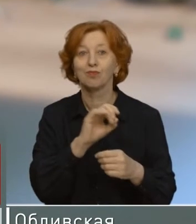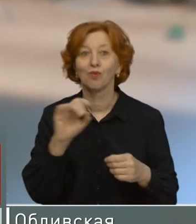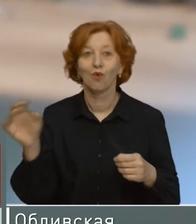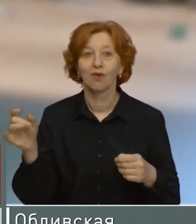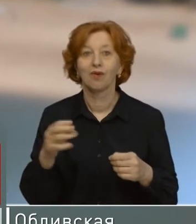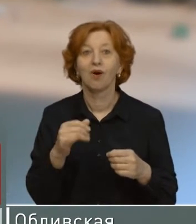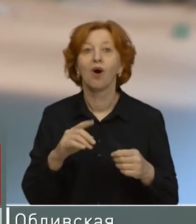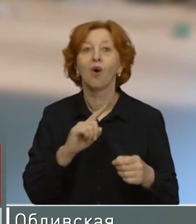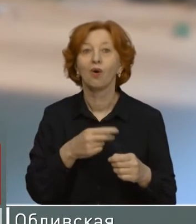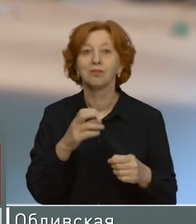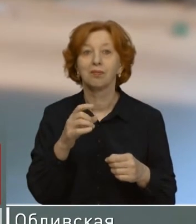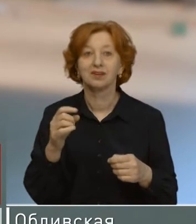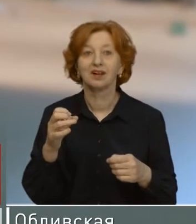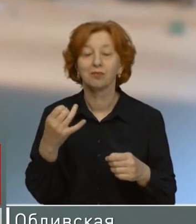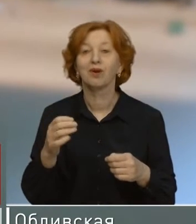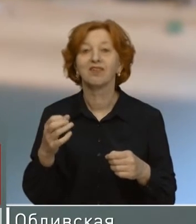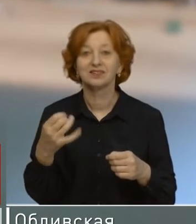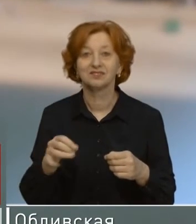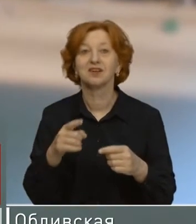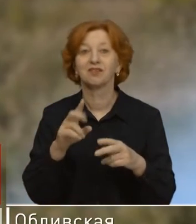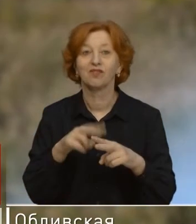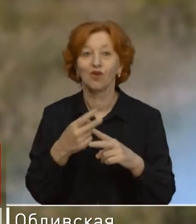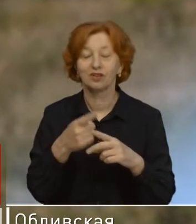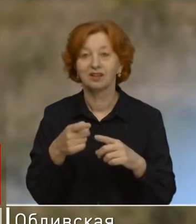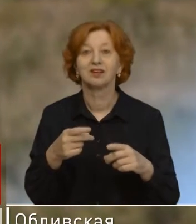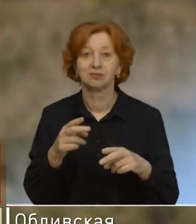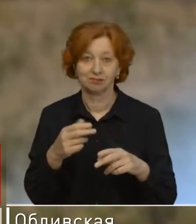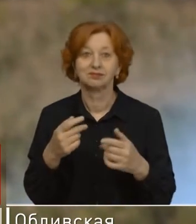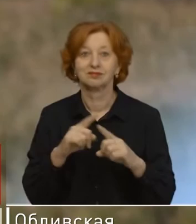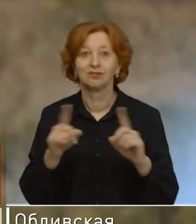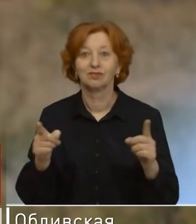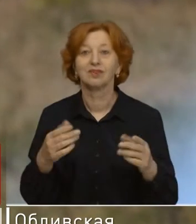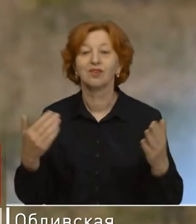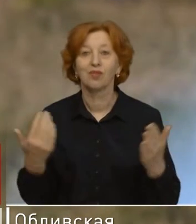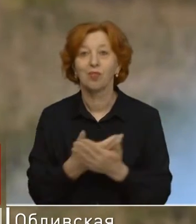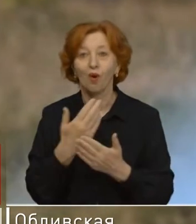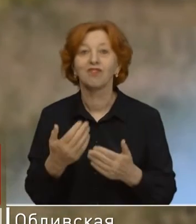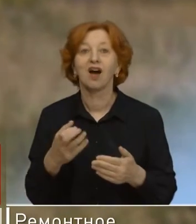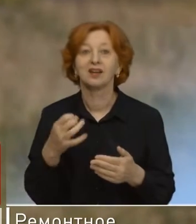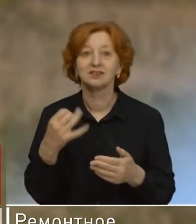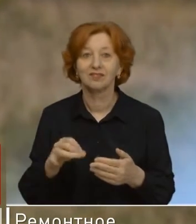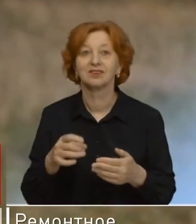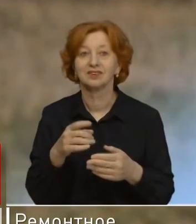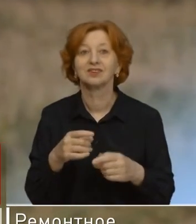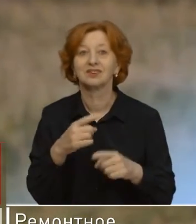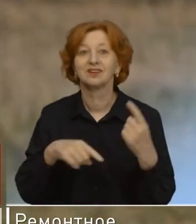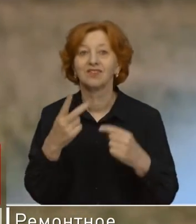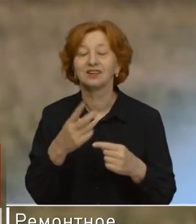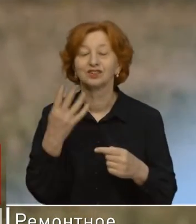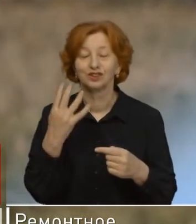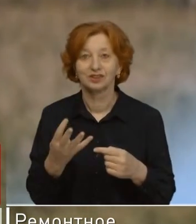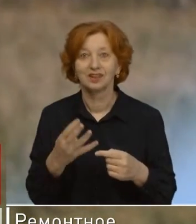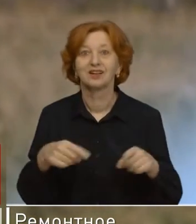у хутора Банниково-Александровский. Без пробелов и дефисов у хуторов Ново-Александровский, их в области 4 штуки,